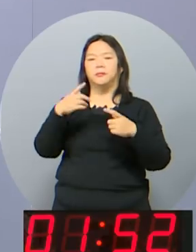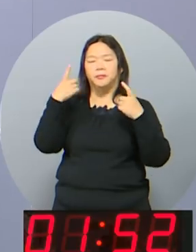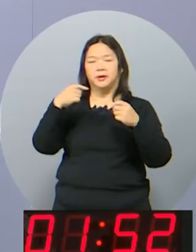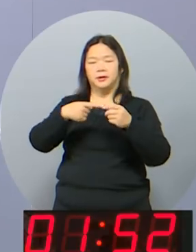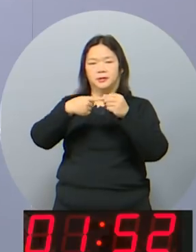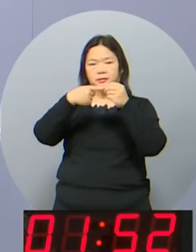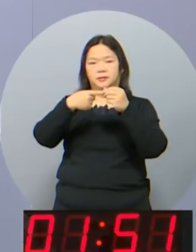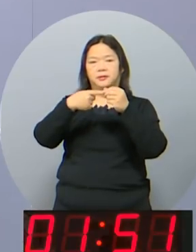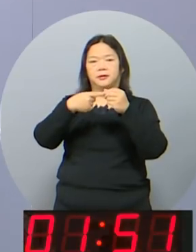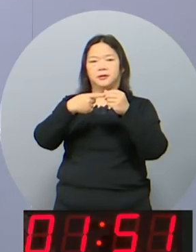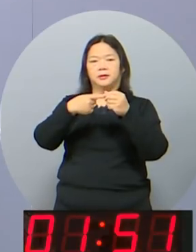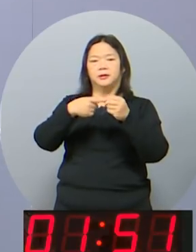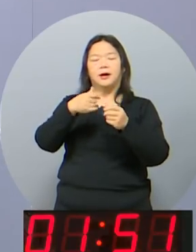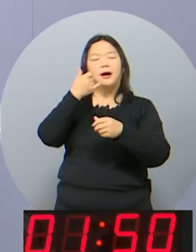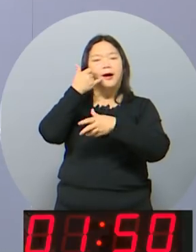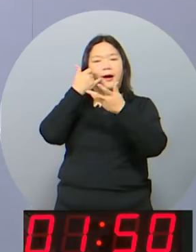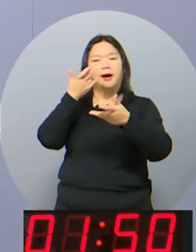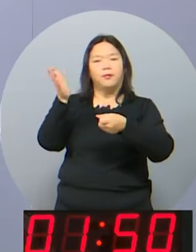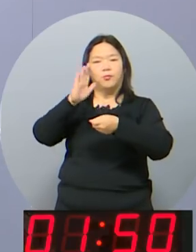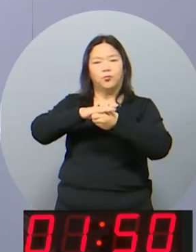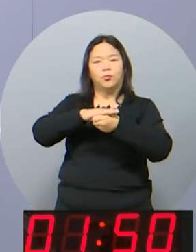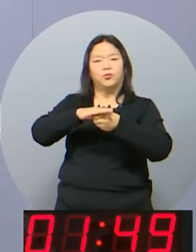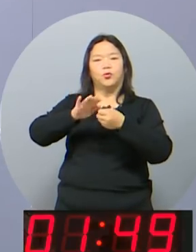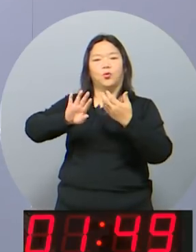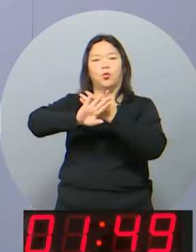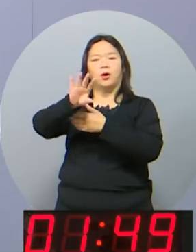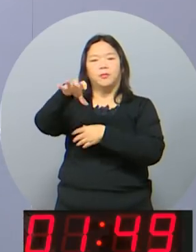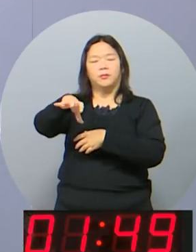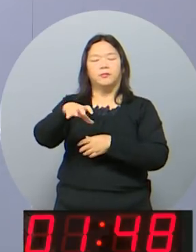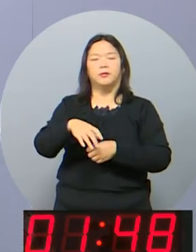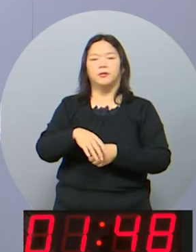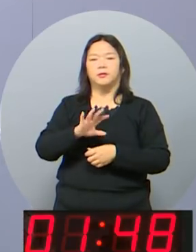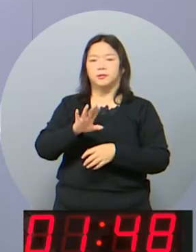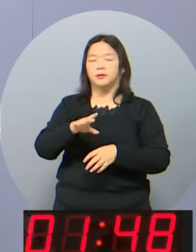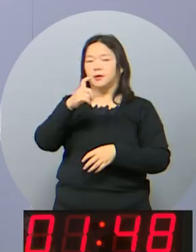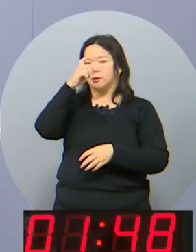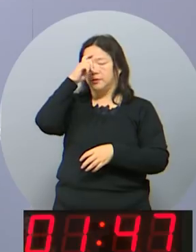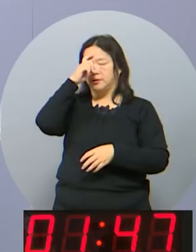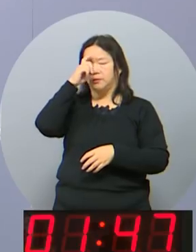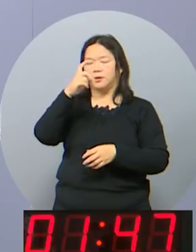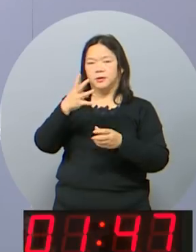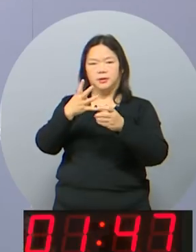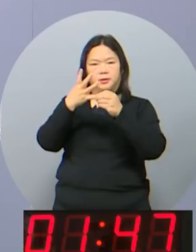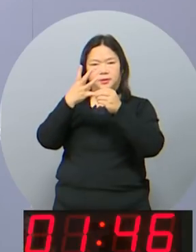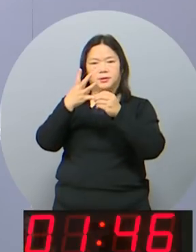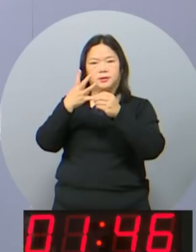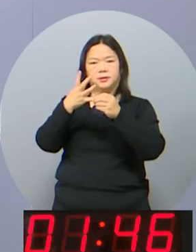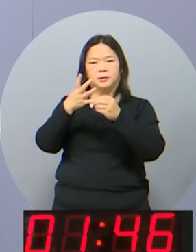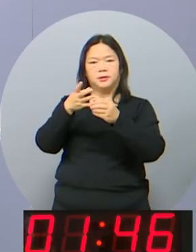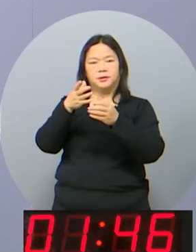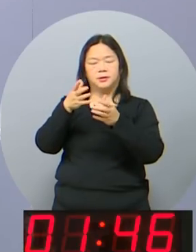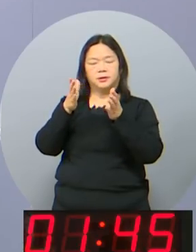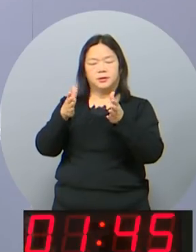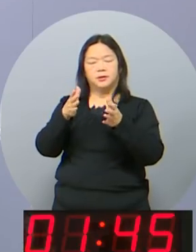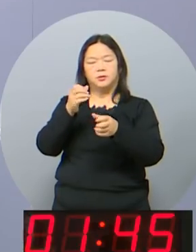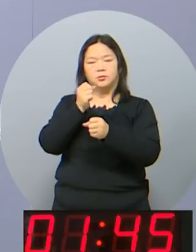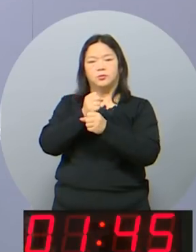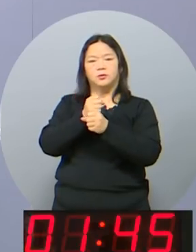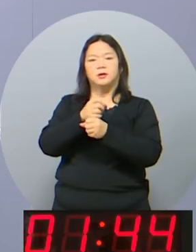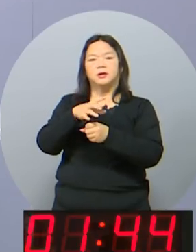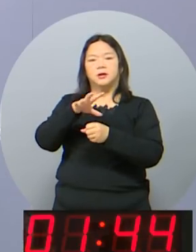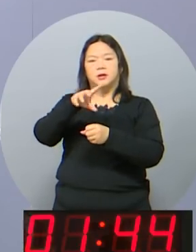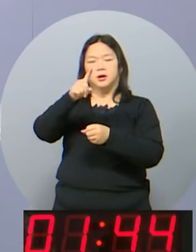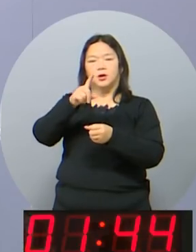期填海到外地，那我现在要求的是从第四期开始先填